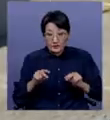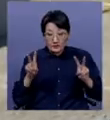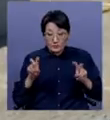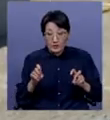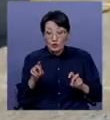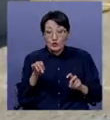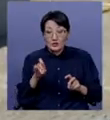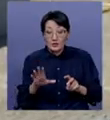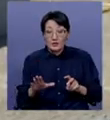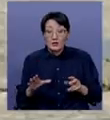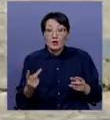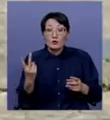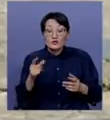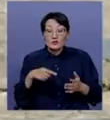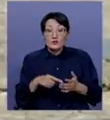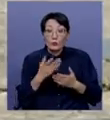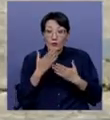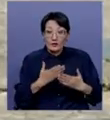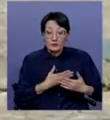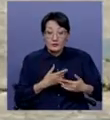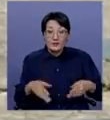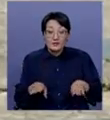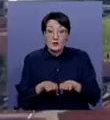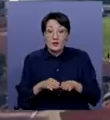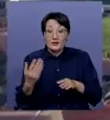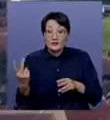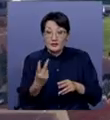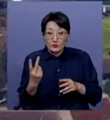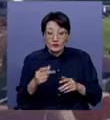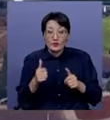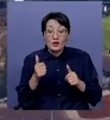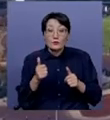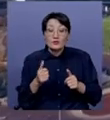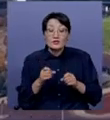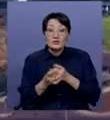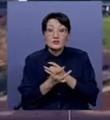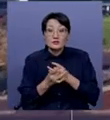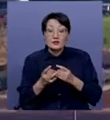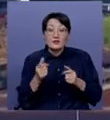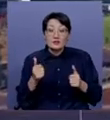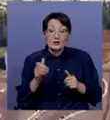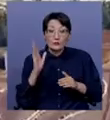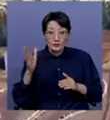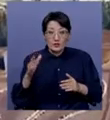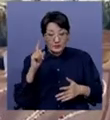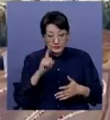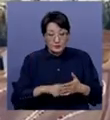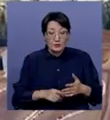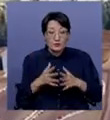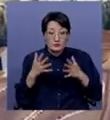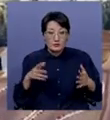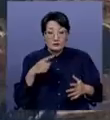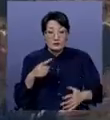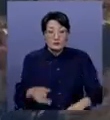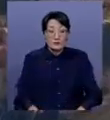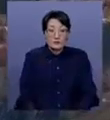Гүлтас Құрманбай, қос қалаға деген махаббатым тең, екеуінің де жарқын болашағына сеніміміз зор дейді. Асылбек